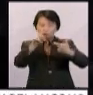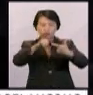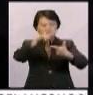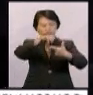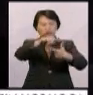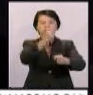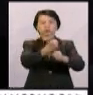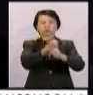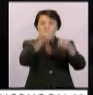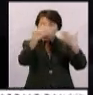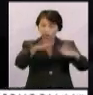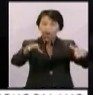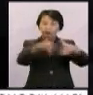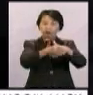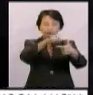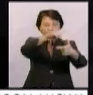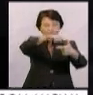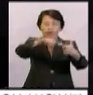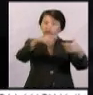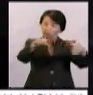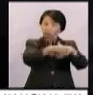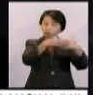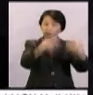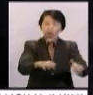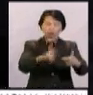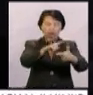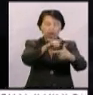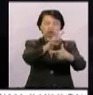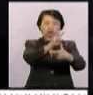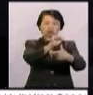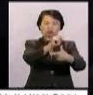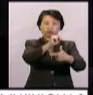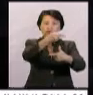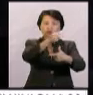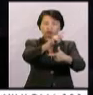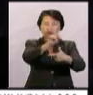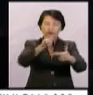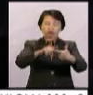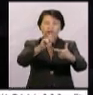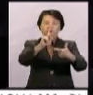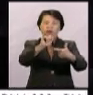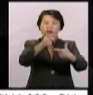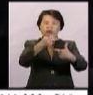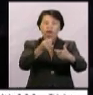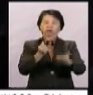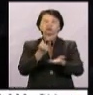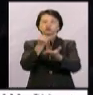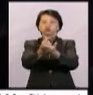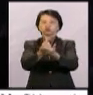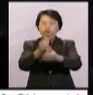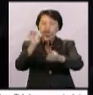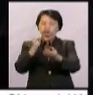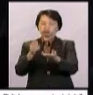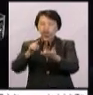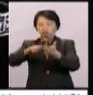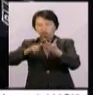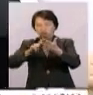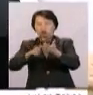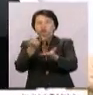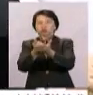dan mendirikan rumah tangga, Wan Abdullah Syahid dan Wan Abdullah Syakir turut membantu menambah simpanan adik-adik